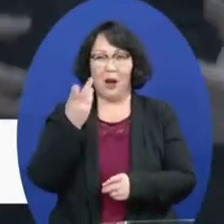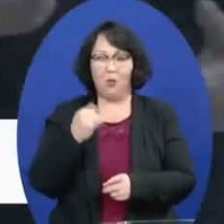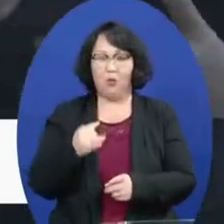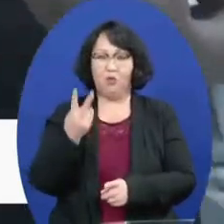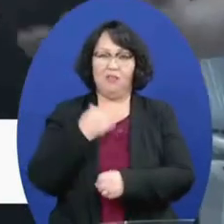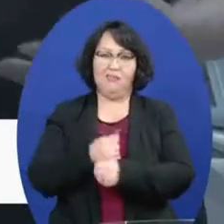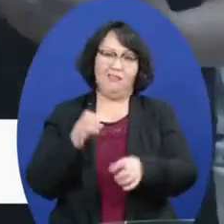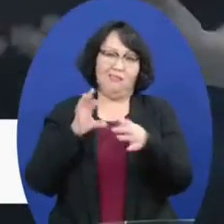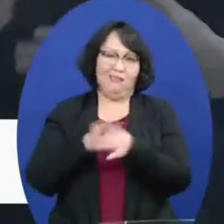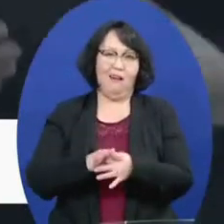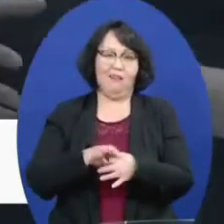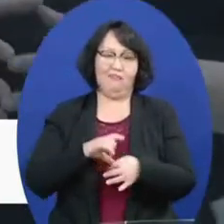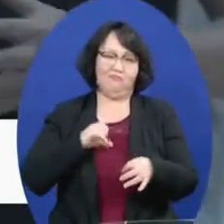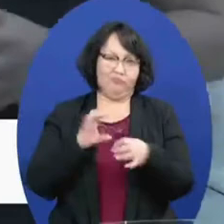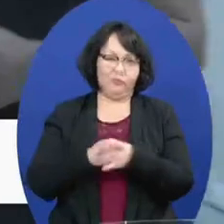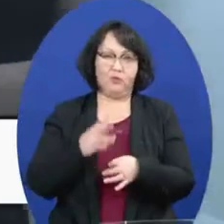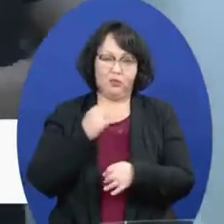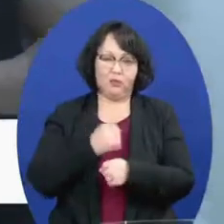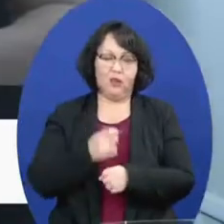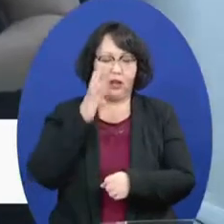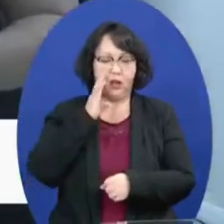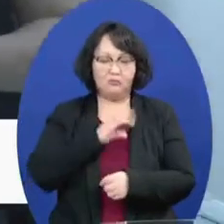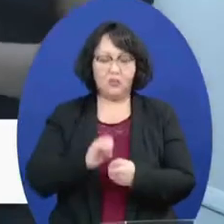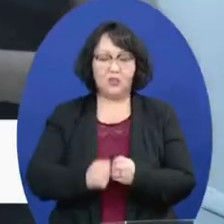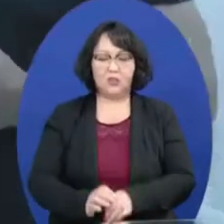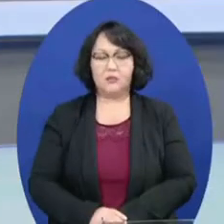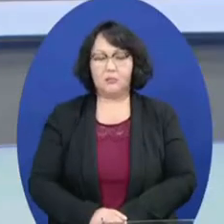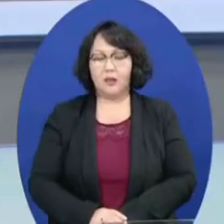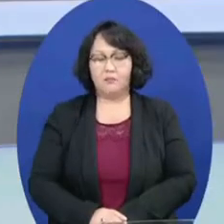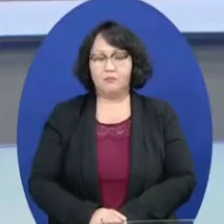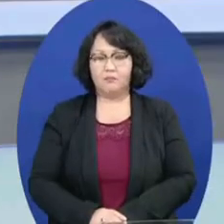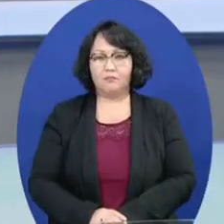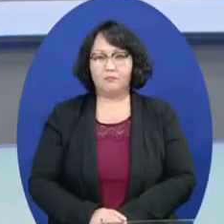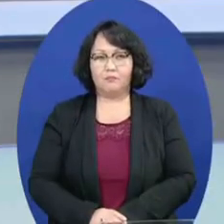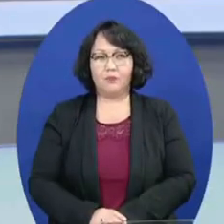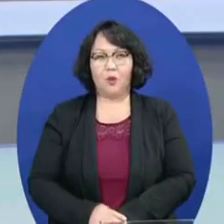хаах хүртэл арга хэмжээ авах юм байна.